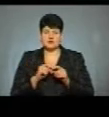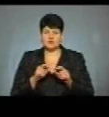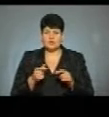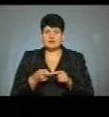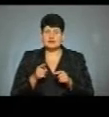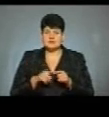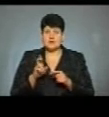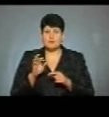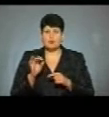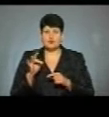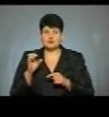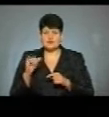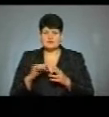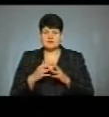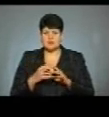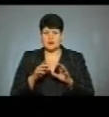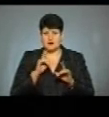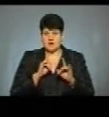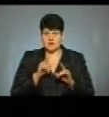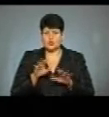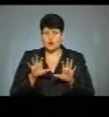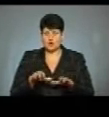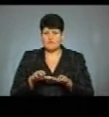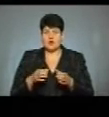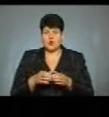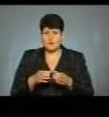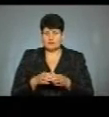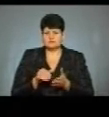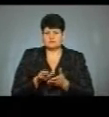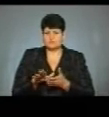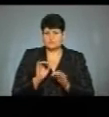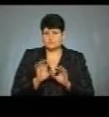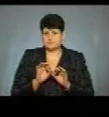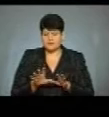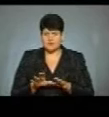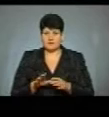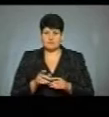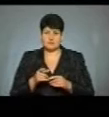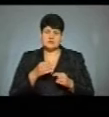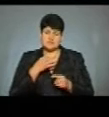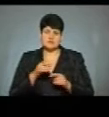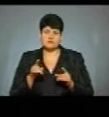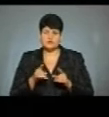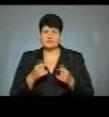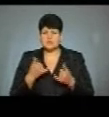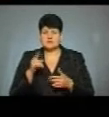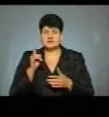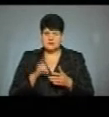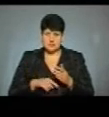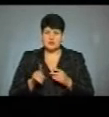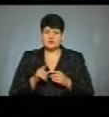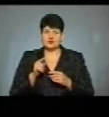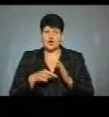це Бурсуківська сільська рада. Голова громади відмовився давати нам коментар на камеру. Не на камеру він повідомив, що йому відомо,